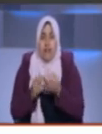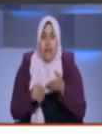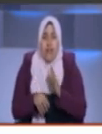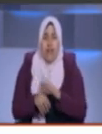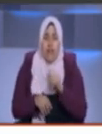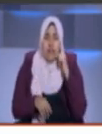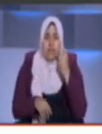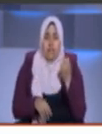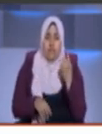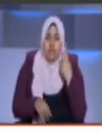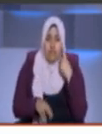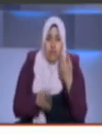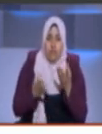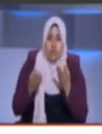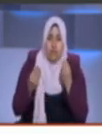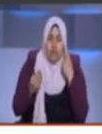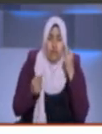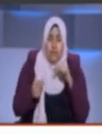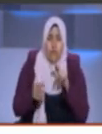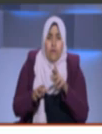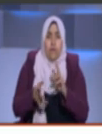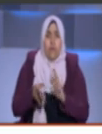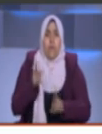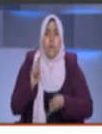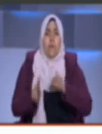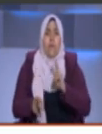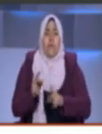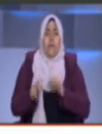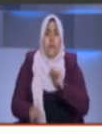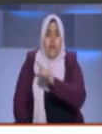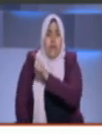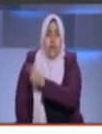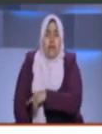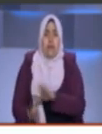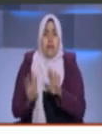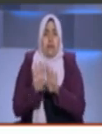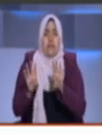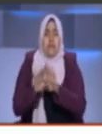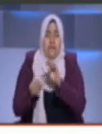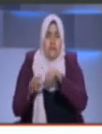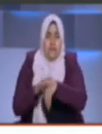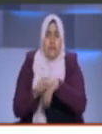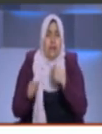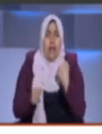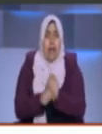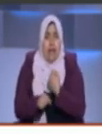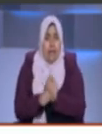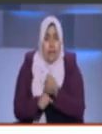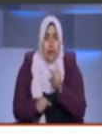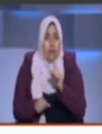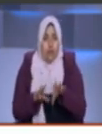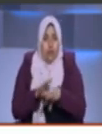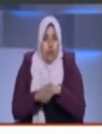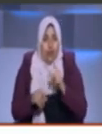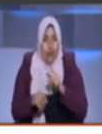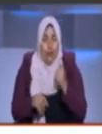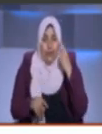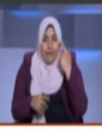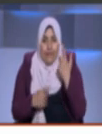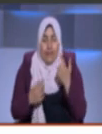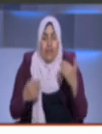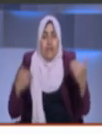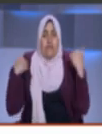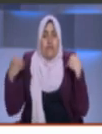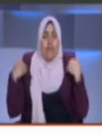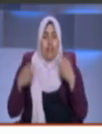الأرجح. أيضا هناك مهرجان أفينيو للمسرح، ده بخلاف طبعا يعني الفعاليات الرياضية وما إلى ذلك.